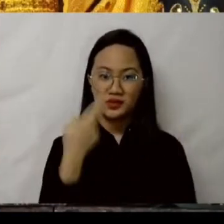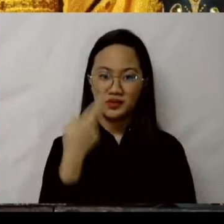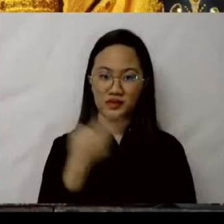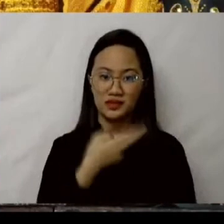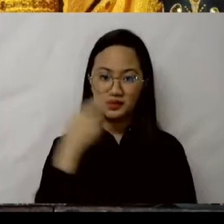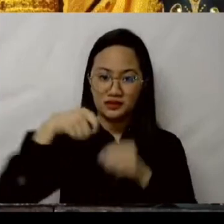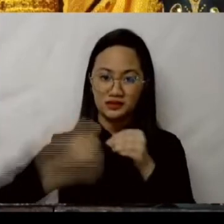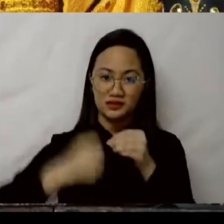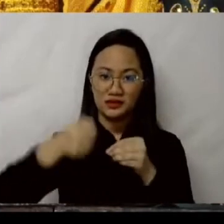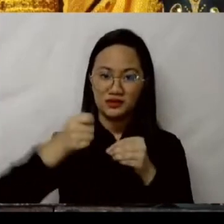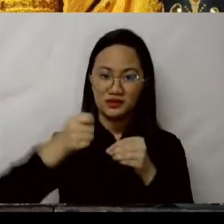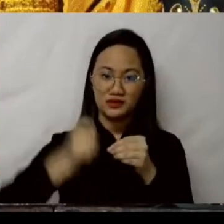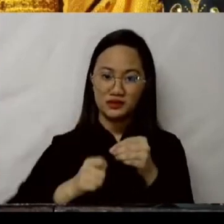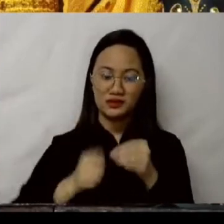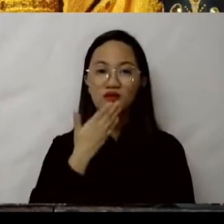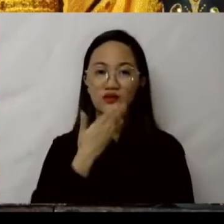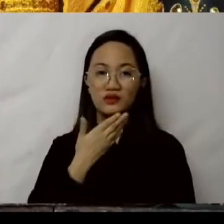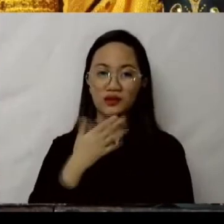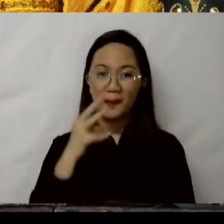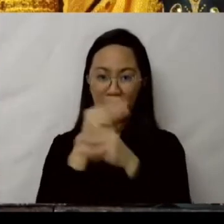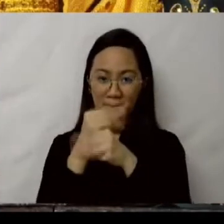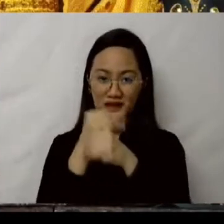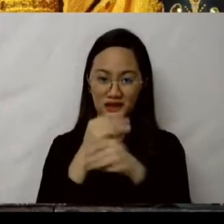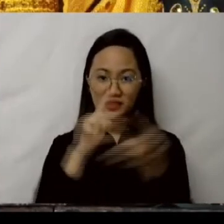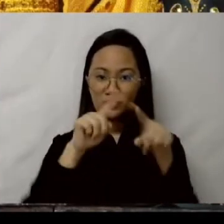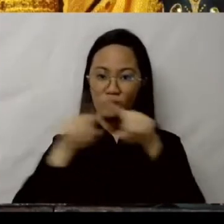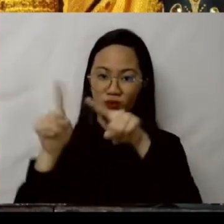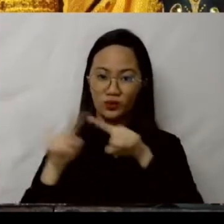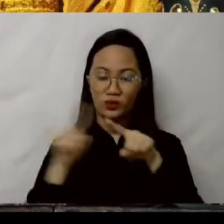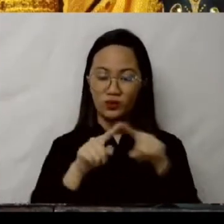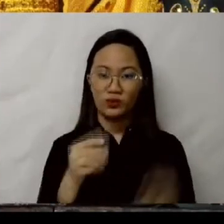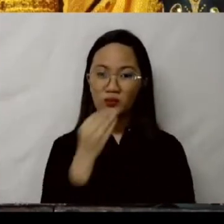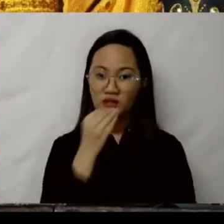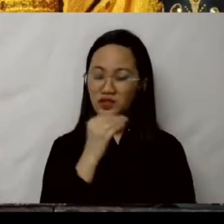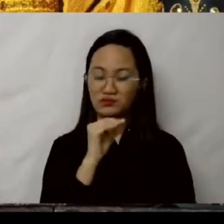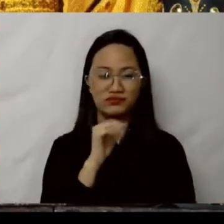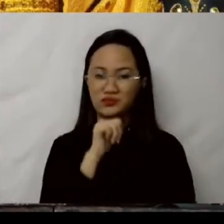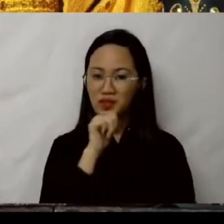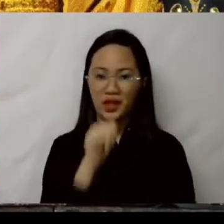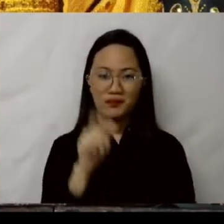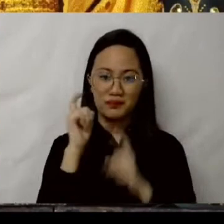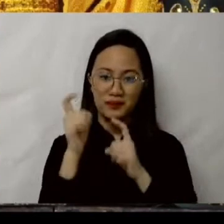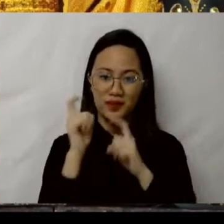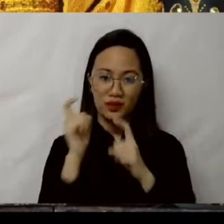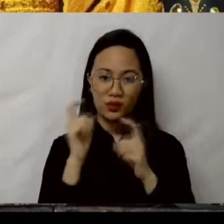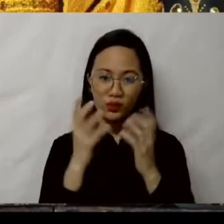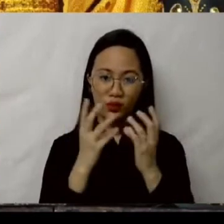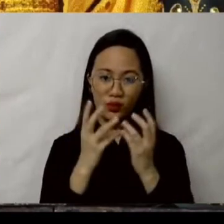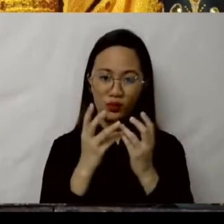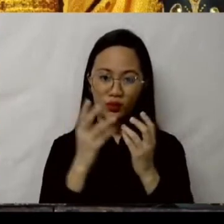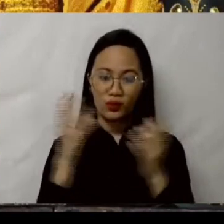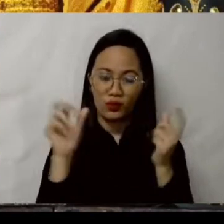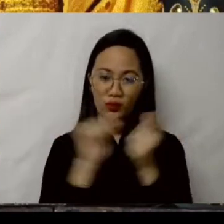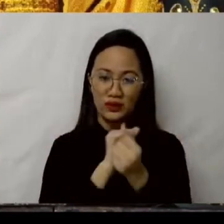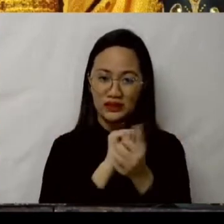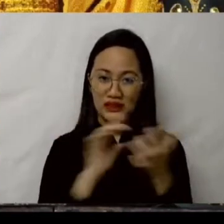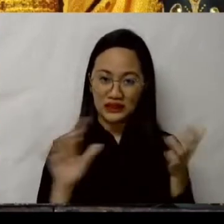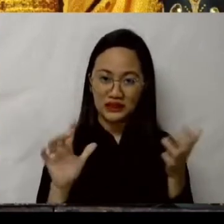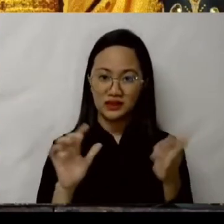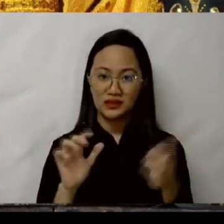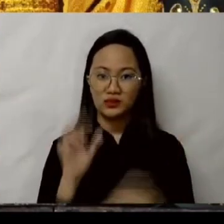asukal, gatas at kung ano pang pagkain na di agad nasisira o napapanis sa parish office.